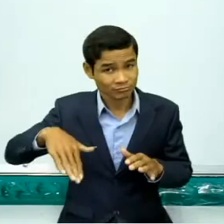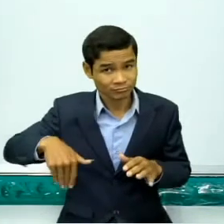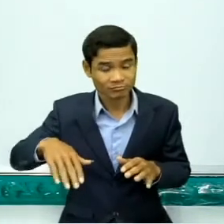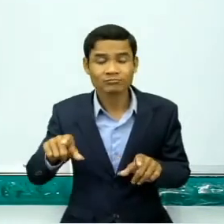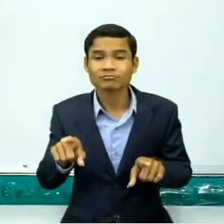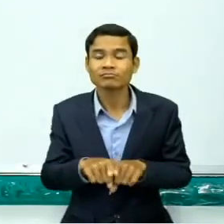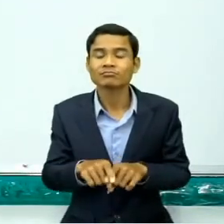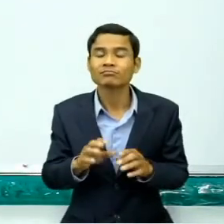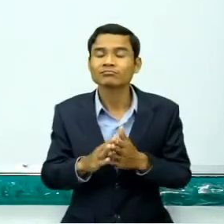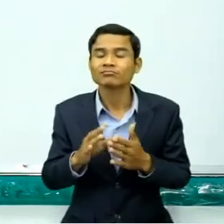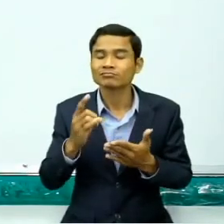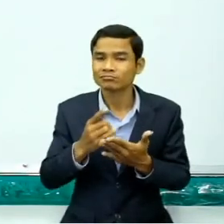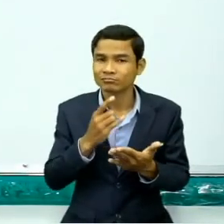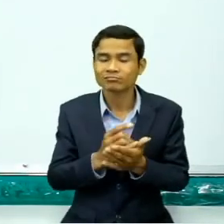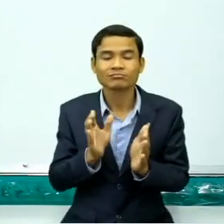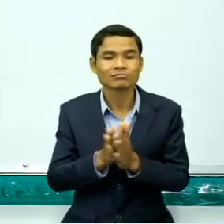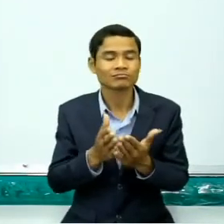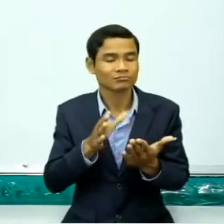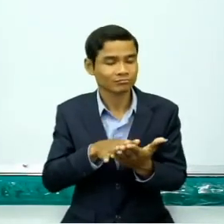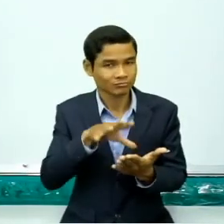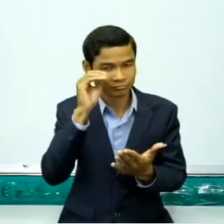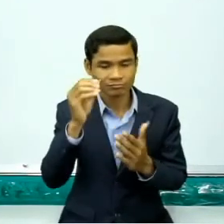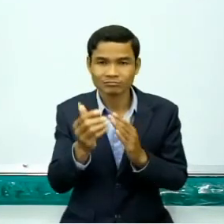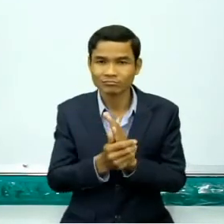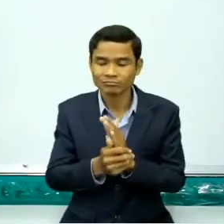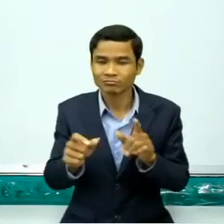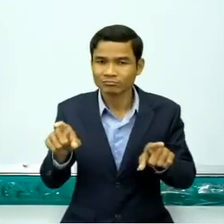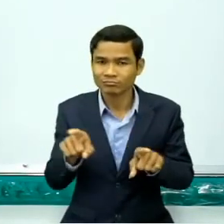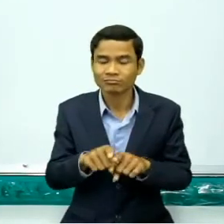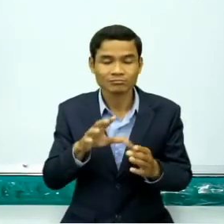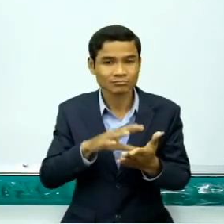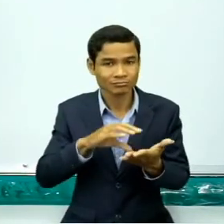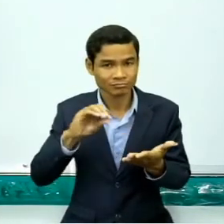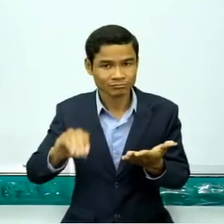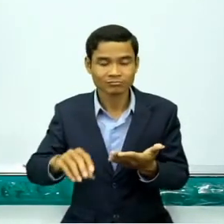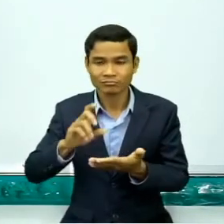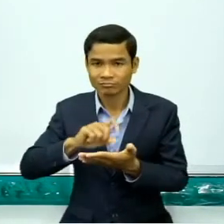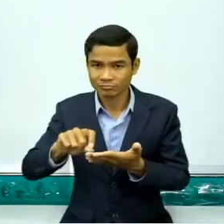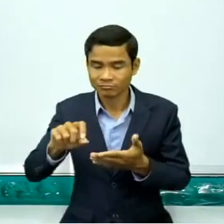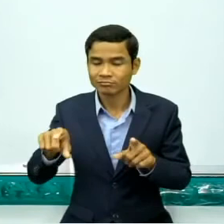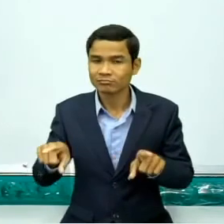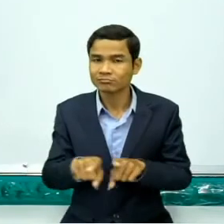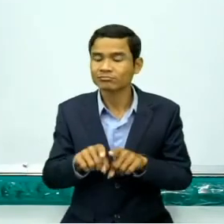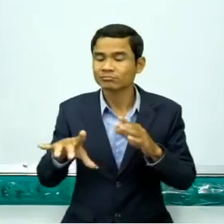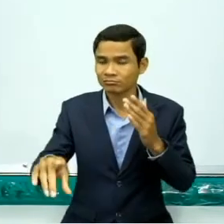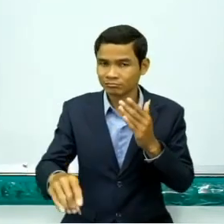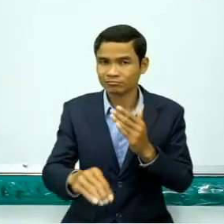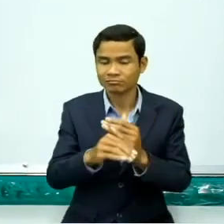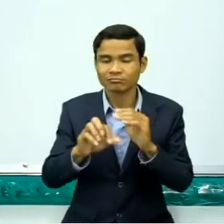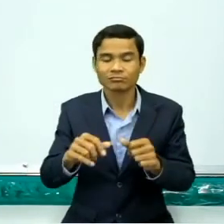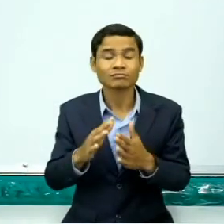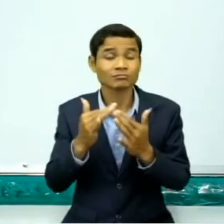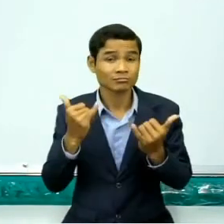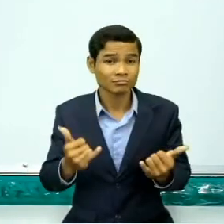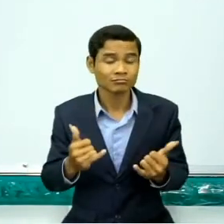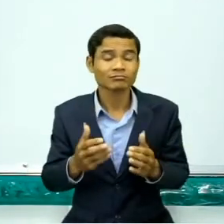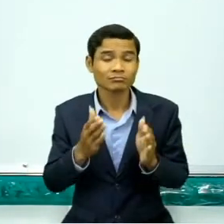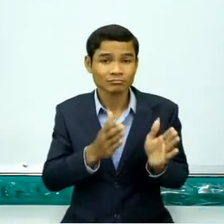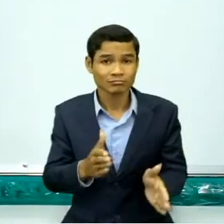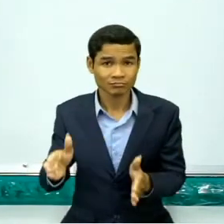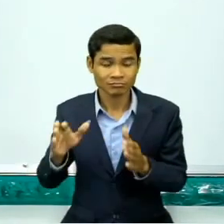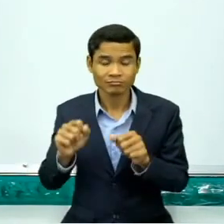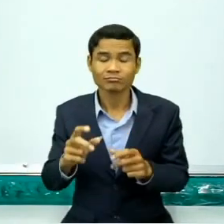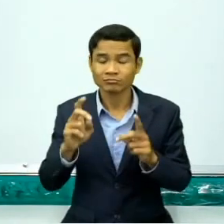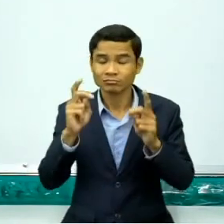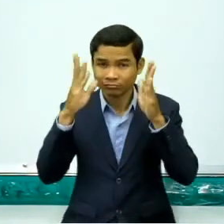mê riêng dưỡng, cứ miên được khả năng sụp hơi sạc xá. Cô nè, con ác sơ xế bằng thaym tiệt, chà, ọc cốn. Ấy lấy con tìm khuôn, chà, nè,